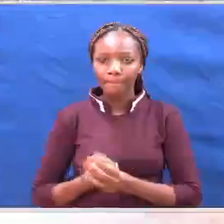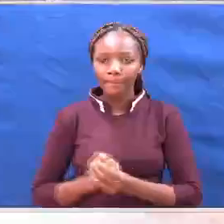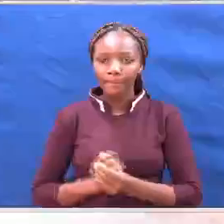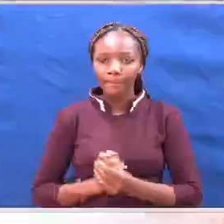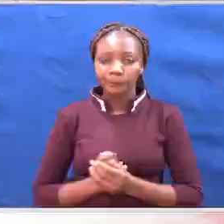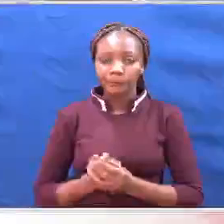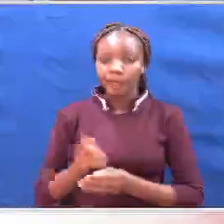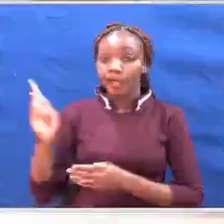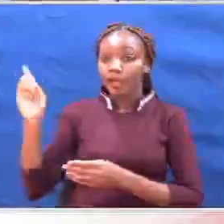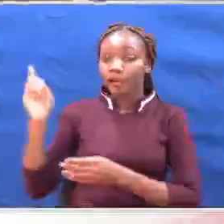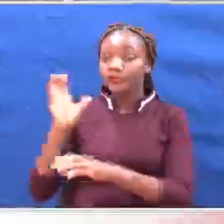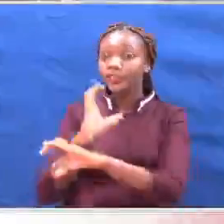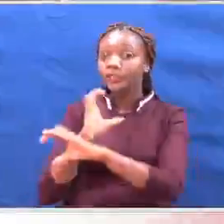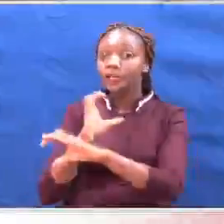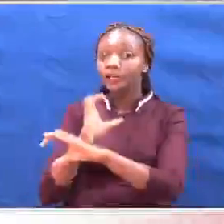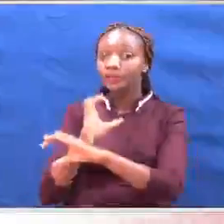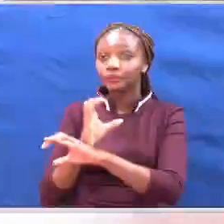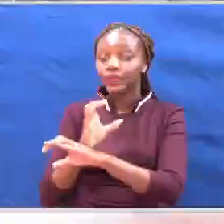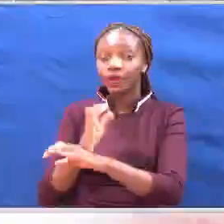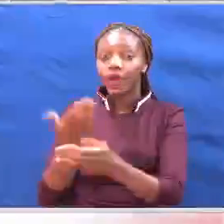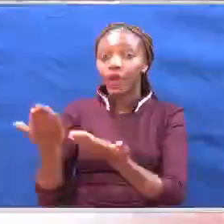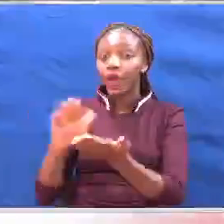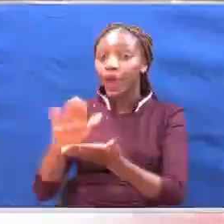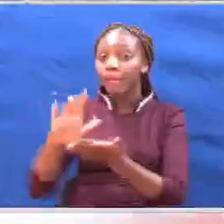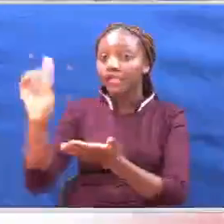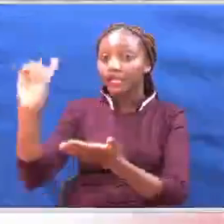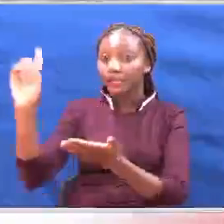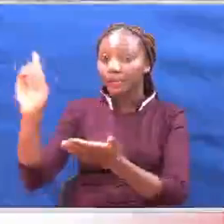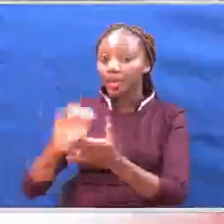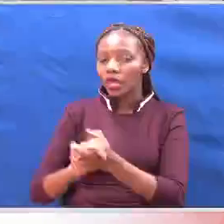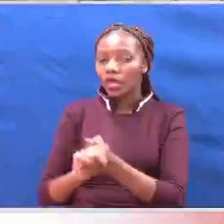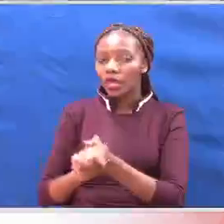hipa katika kanis moja jini nairobi